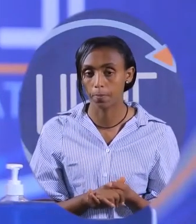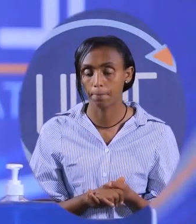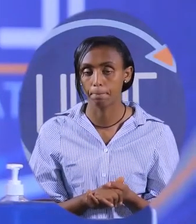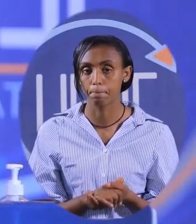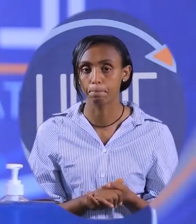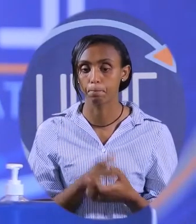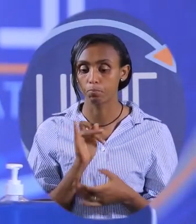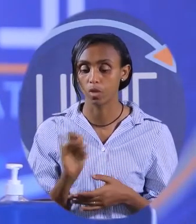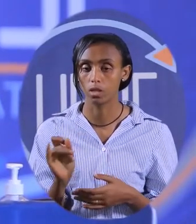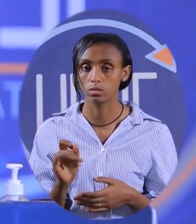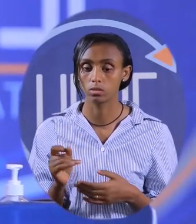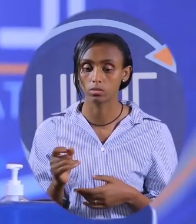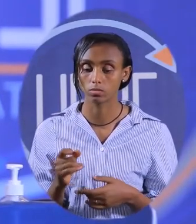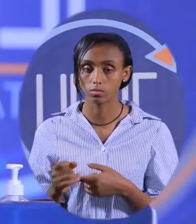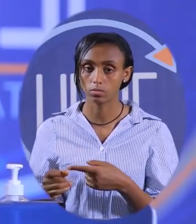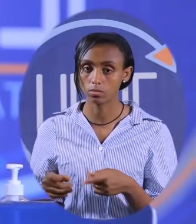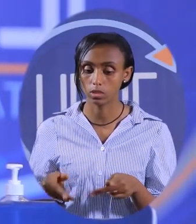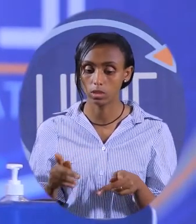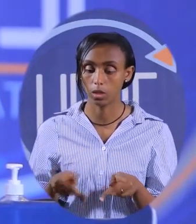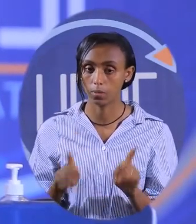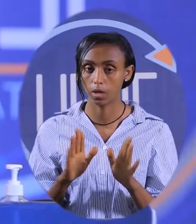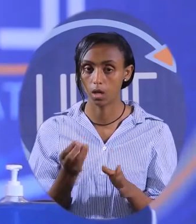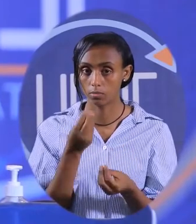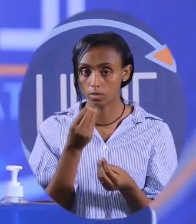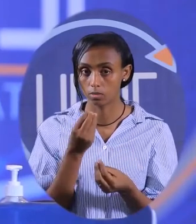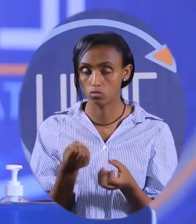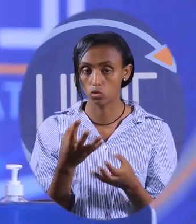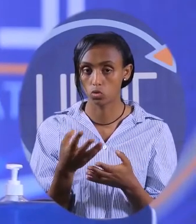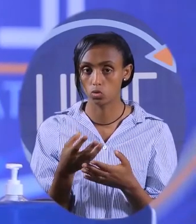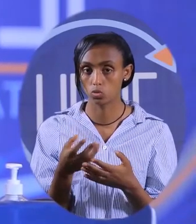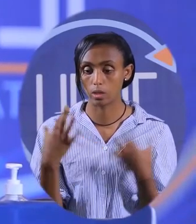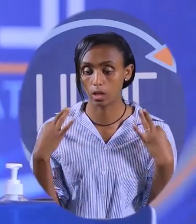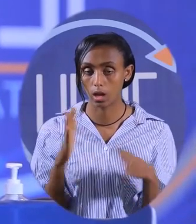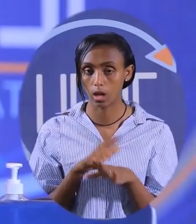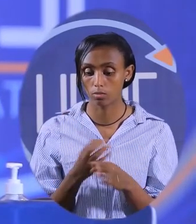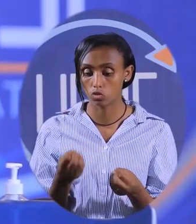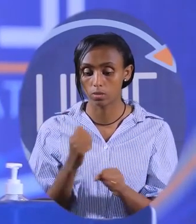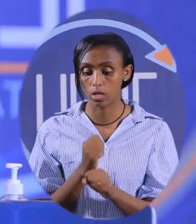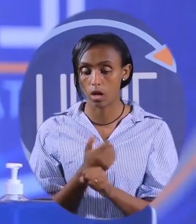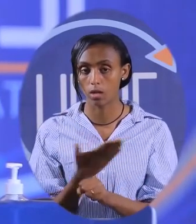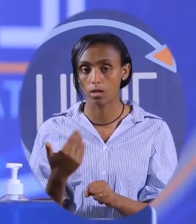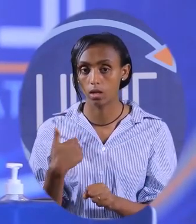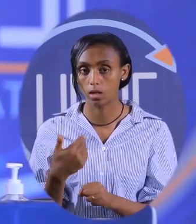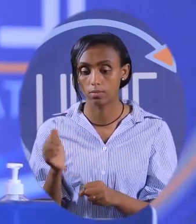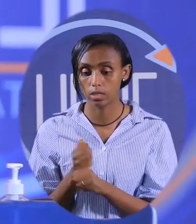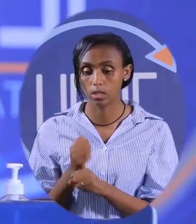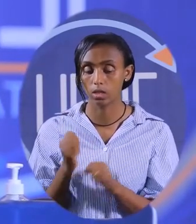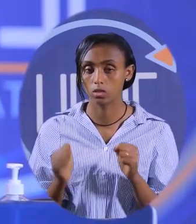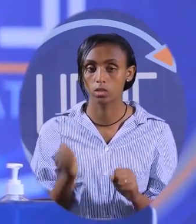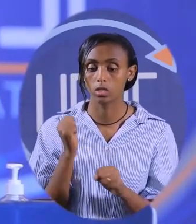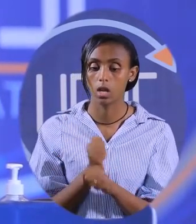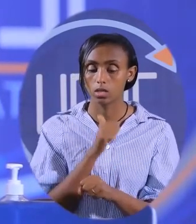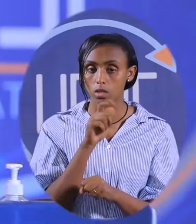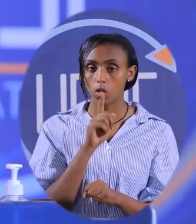ነው እንጂ ግብርናና ምግብ በጣም ገንዘብ የሚያመጣ ጤናው ሴክተር ላይ ማአት የሚሰራ ነገር እያለ መስራት እየቻልን እንዳንሰራ